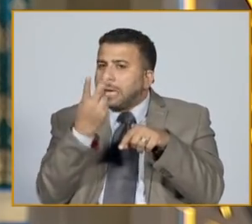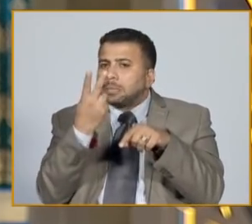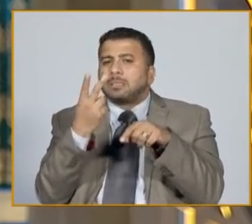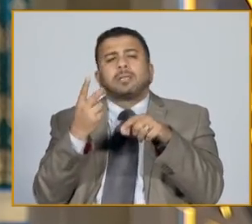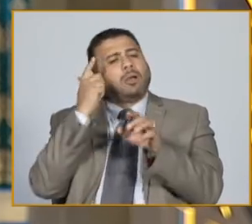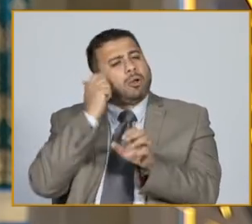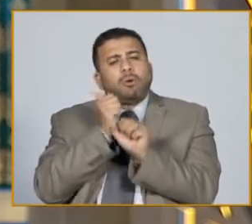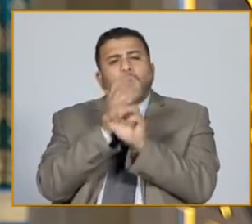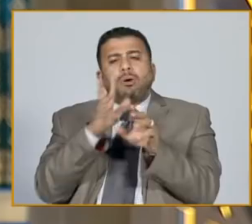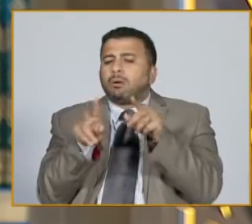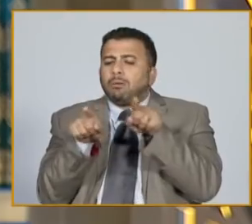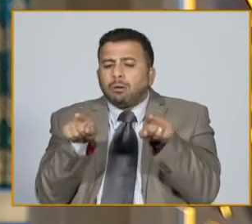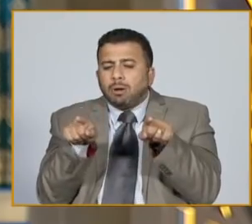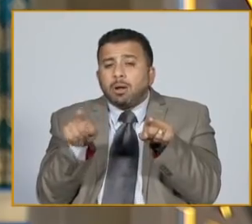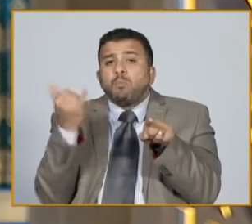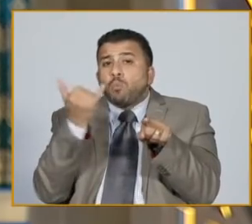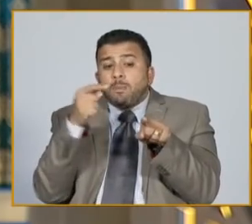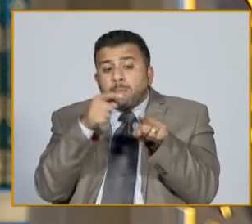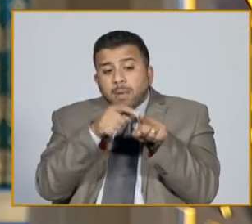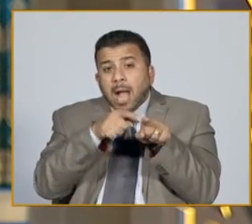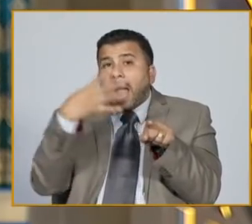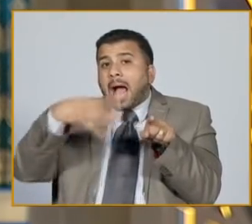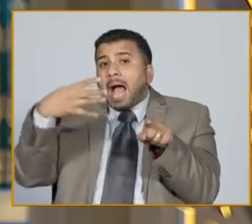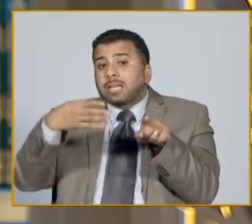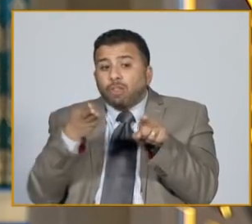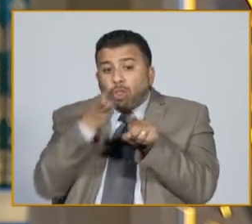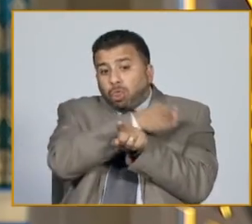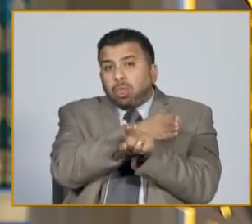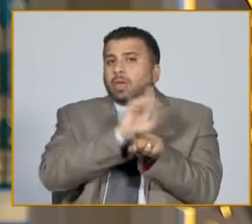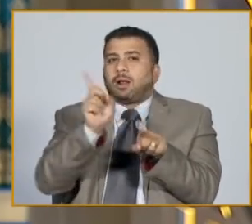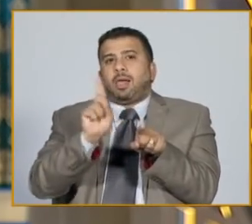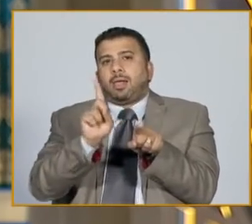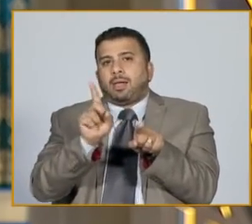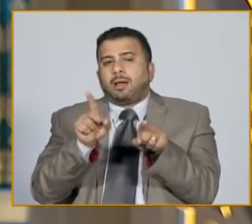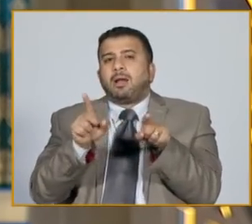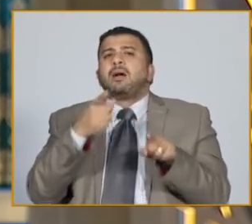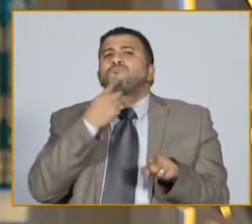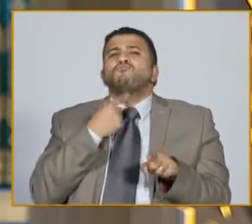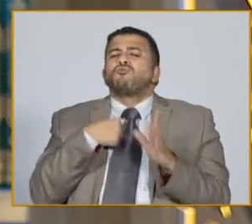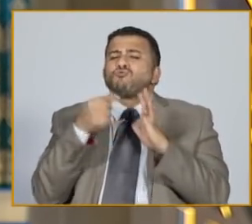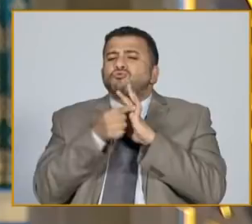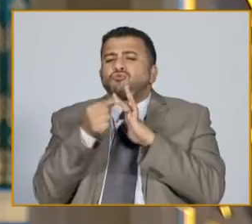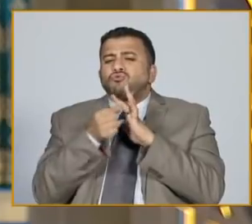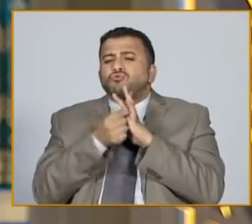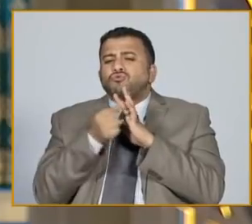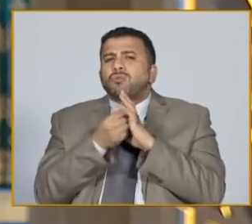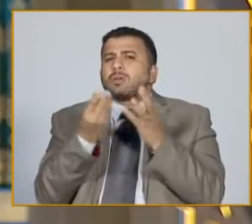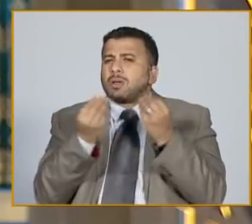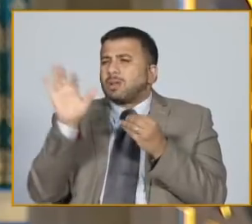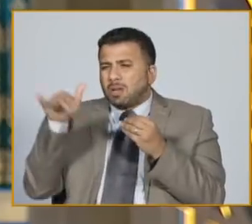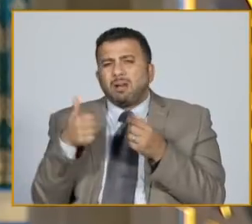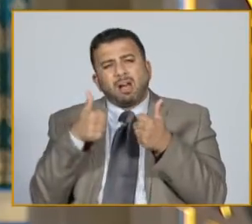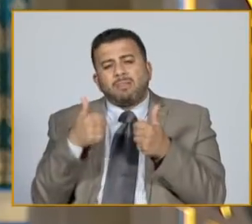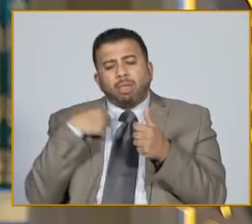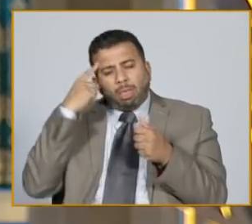هذا معك، أهم شيء لا يدخل عليك وقت العصر. فإذا كنت محتاجة لوجود زوجك لا تصليه بارك الله، انتظري حتى